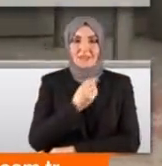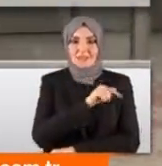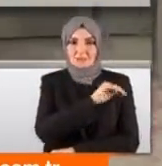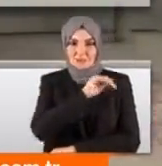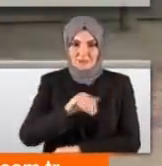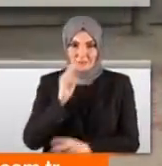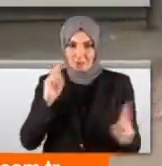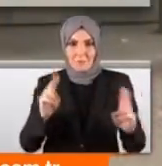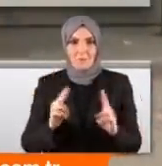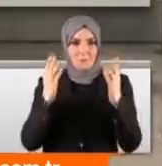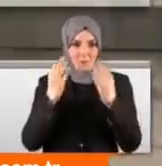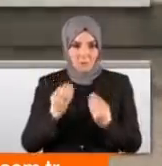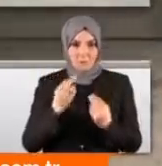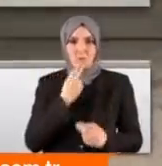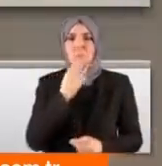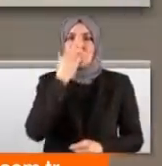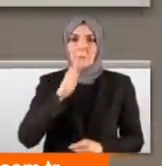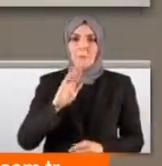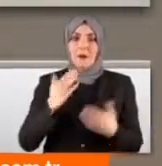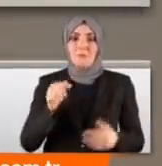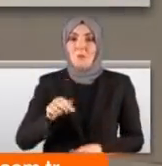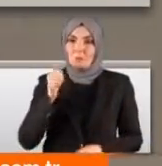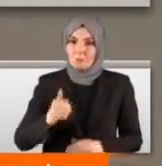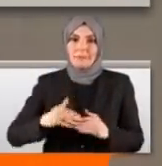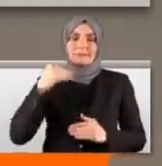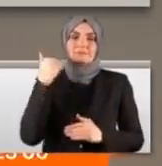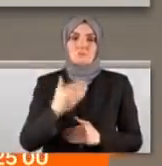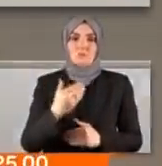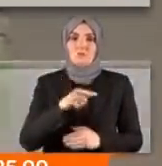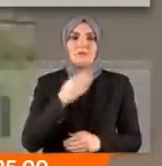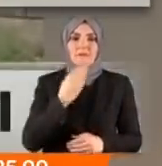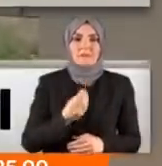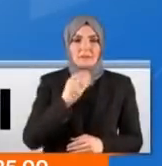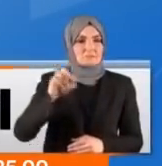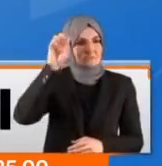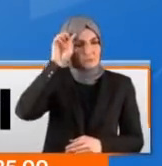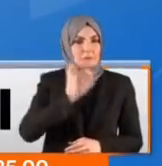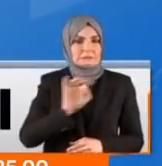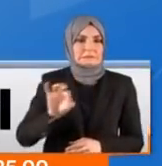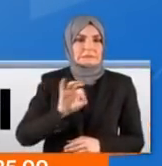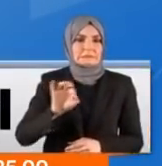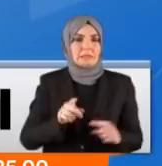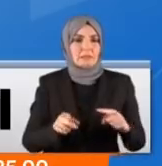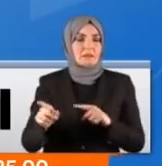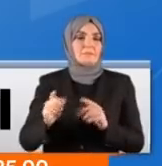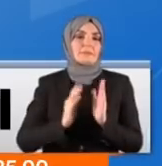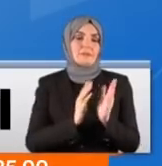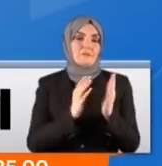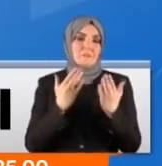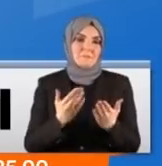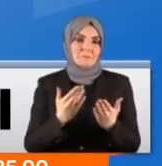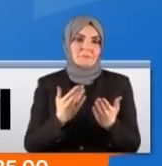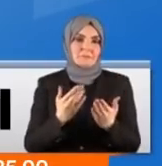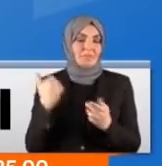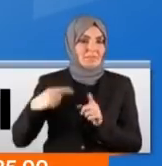sonra o genç bu senin kabusu oldu ve o gün bugündür de görüldüğü gibi peşinde fişini bırakacağını düşündü Ama öyle